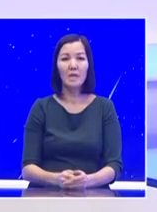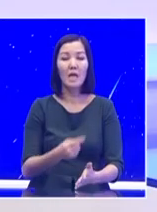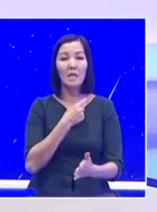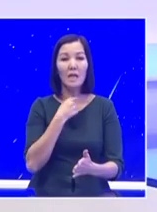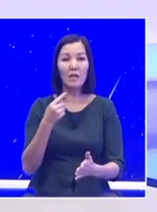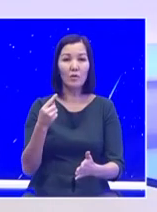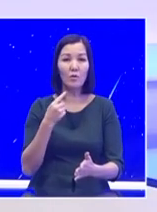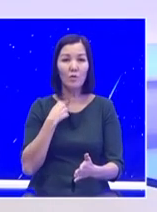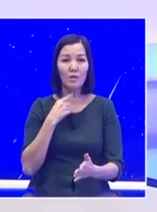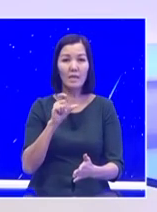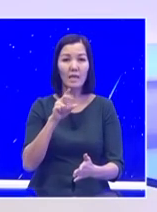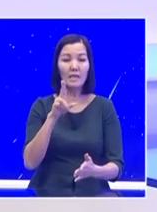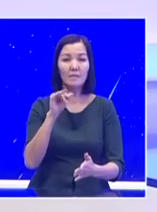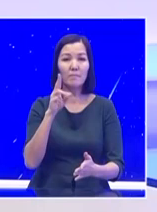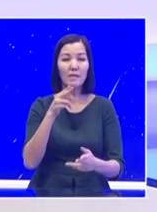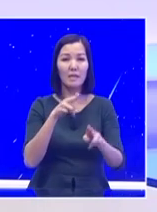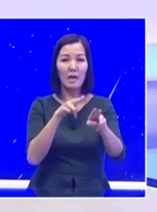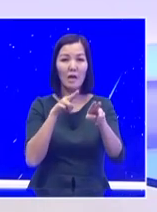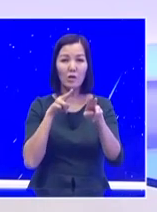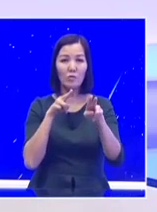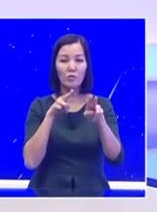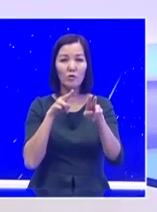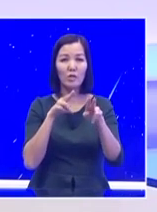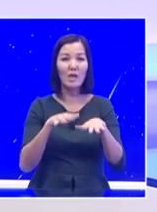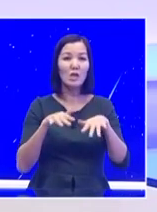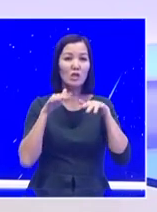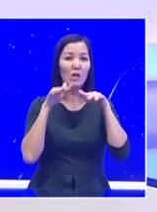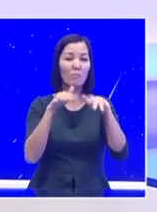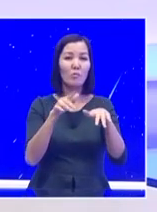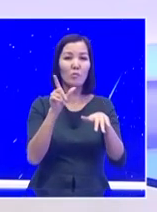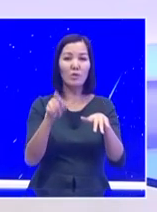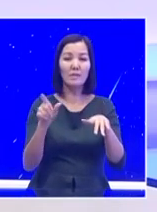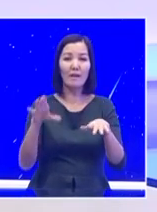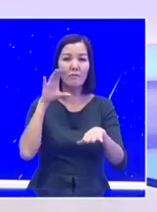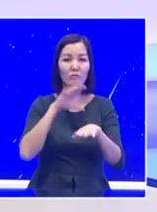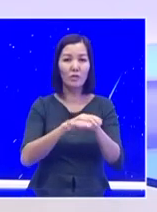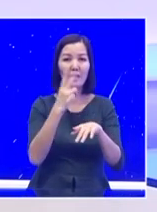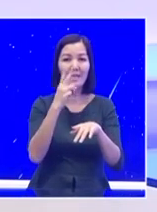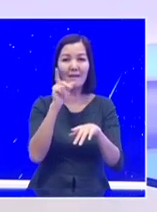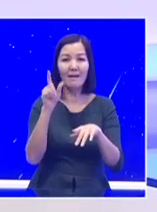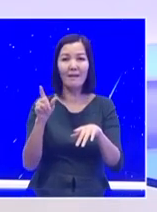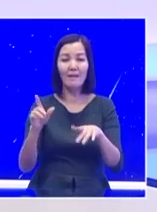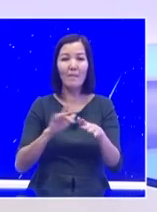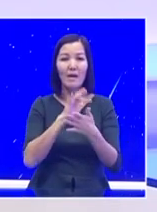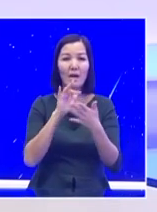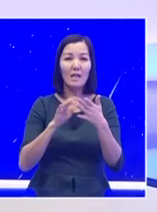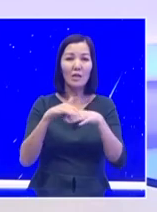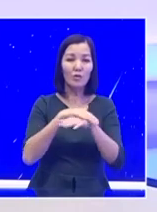Талдықорғанда экспедиторға қару мен қарақшылық мақсатта шабуыл жасағандар ұсталды. Қос күдікті қала тұрғындары.